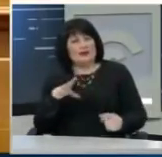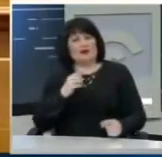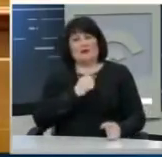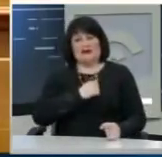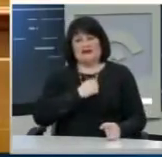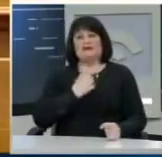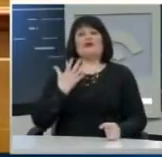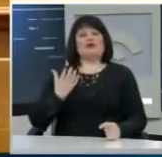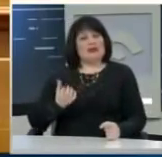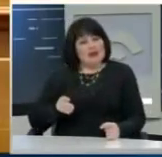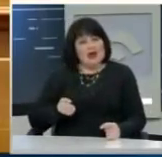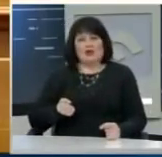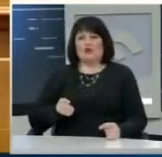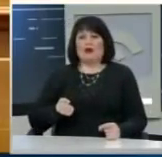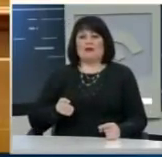θα υπάρξουν